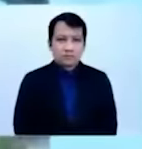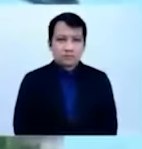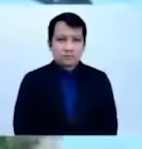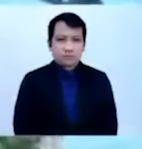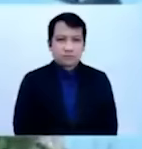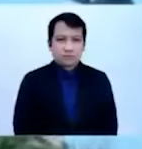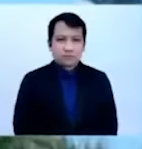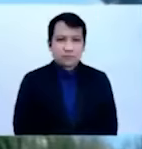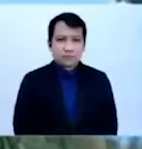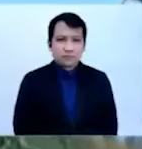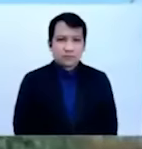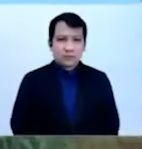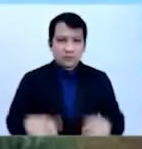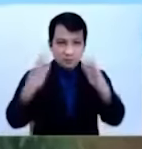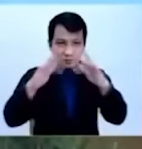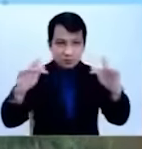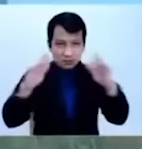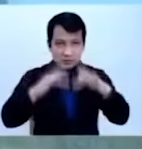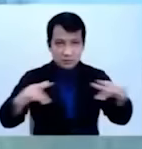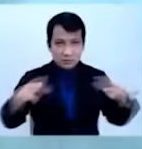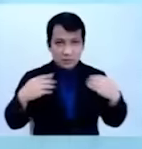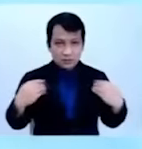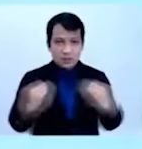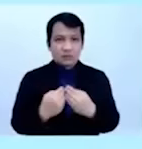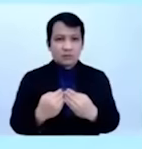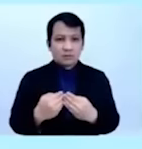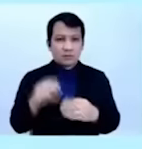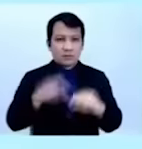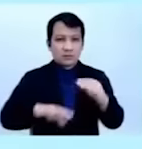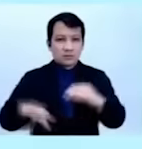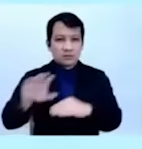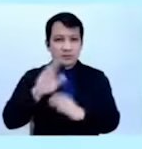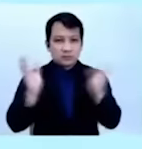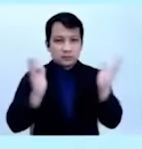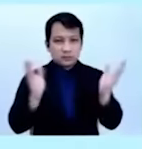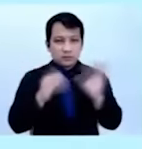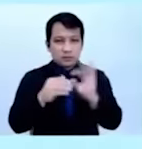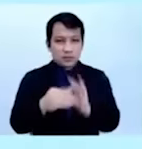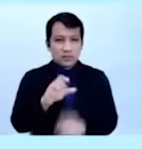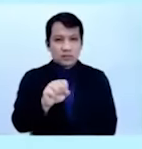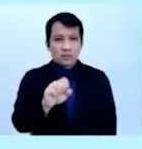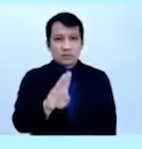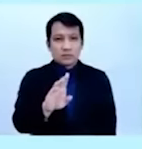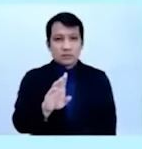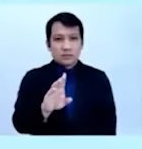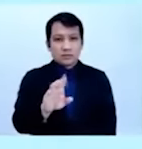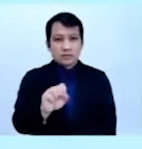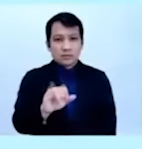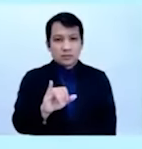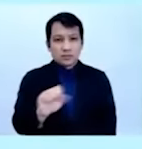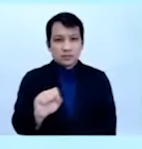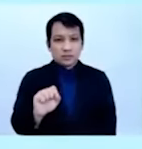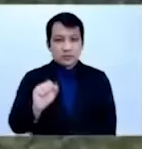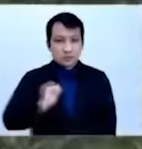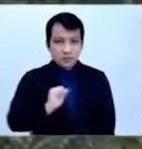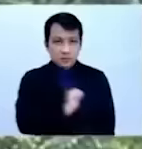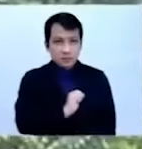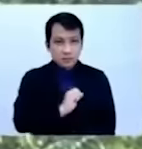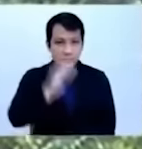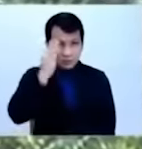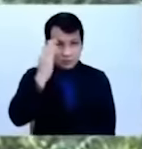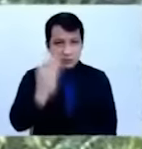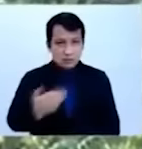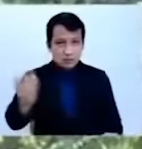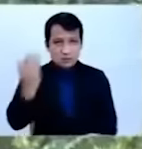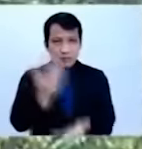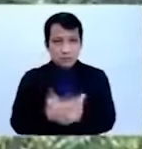Malafiestang pagsalubong ng mga miyembro ng Socorro Bayanihan Services Incorporated o SBSI kay Senator Ronald Bato de la Rosa sa paglapag niya